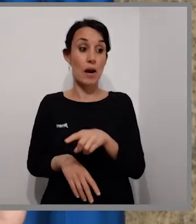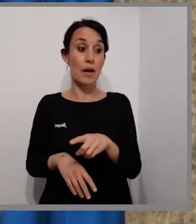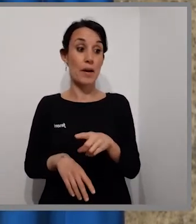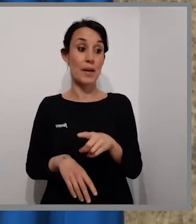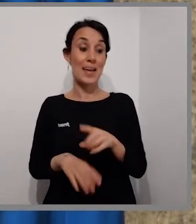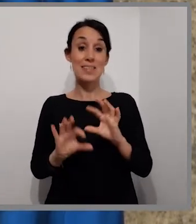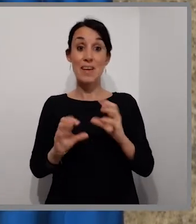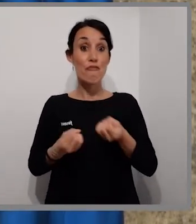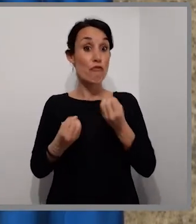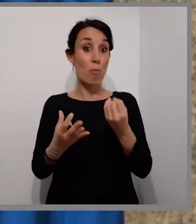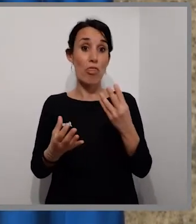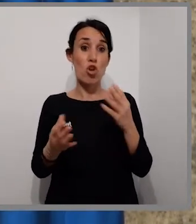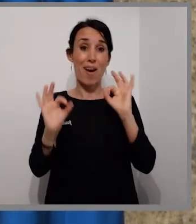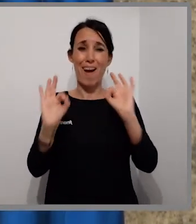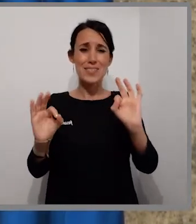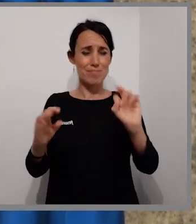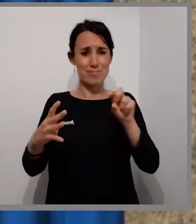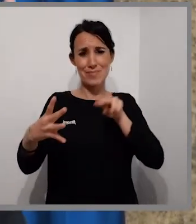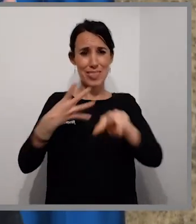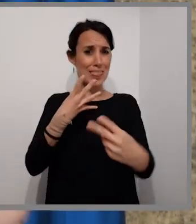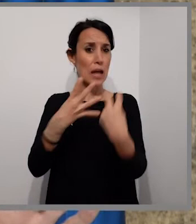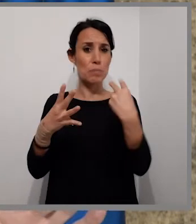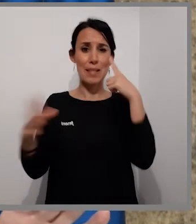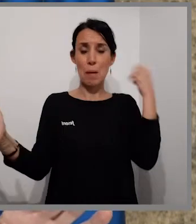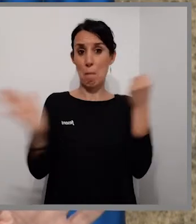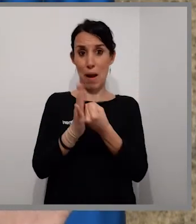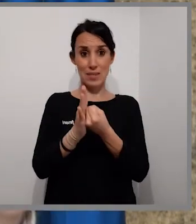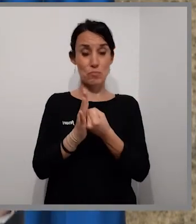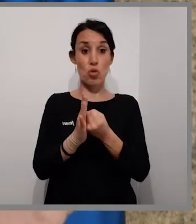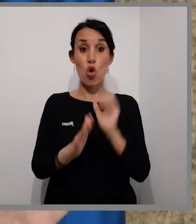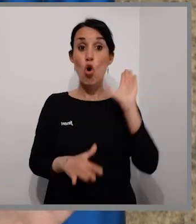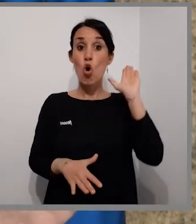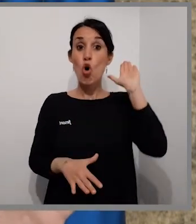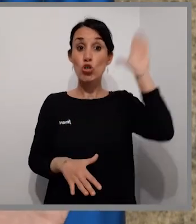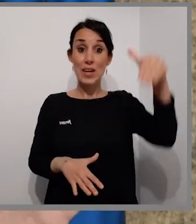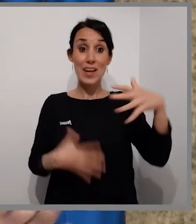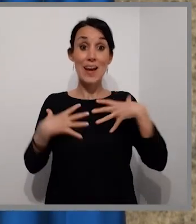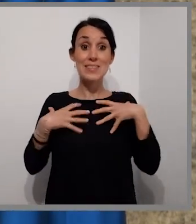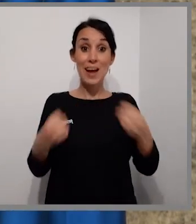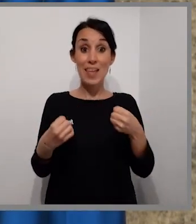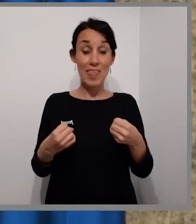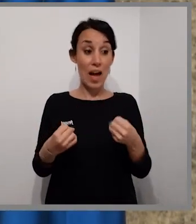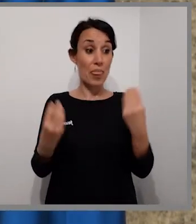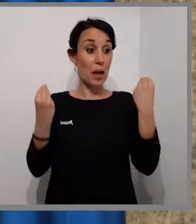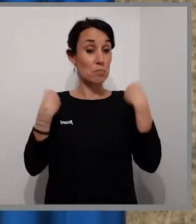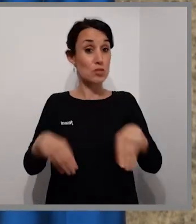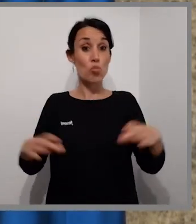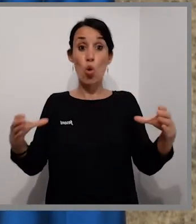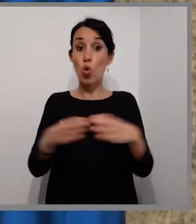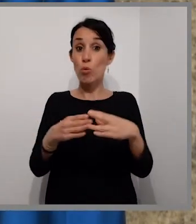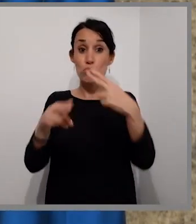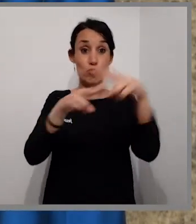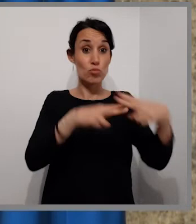informació és absolutament transparent. El que té la Conselleria de Sanitat ho tenen els